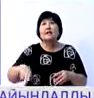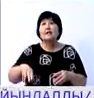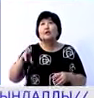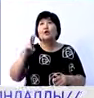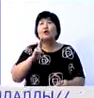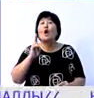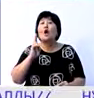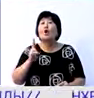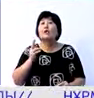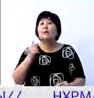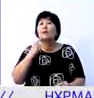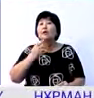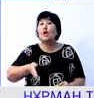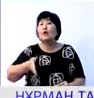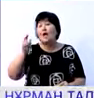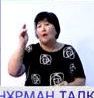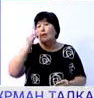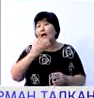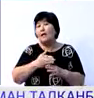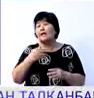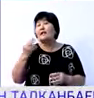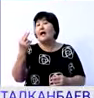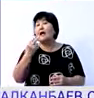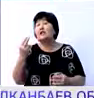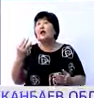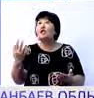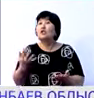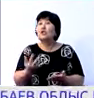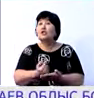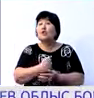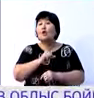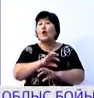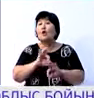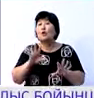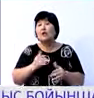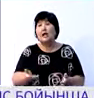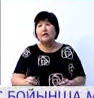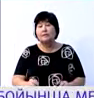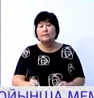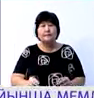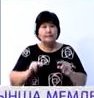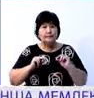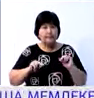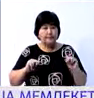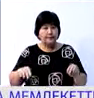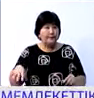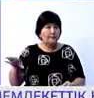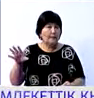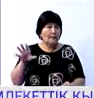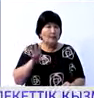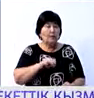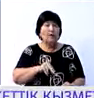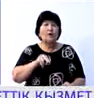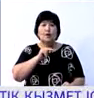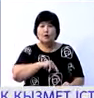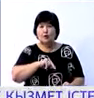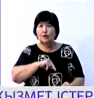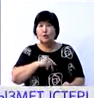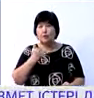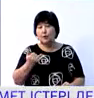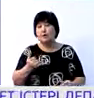Нұрала Құдайбергенұлы сөз алып, білім саласын цифрландырудың жетістіктеріне тоқталды. Мұғалімнің бүкіл қара жұмысын осы